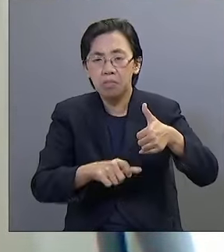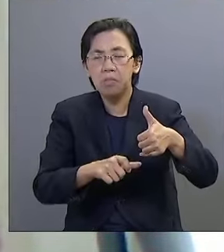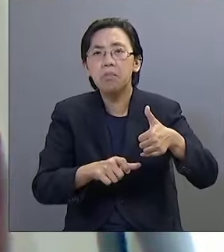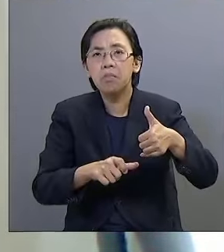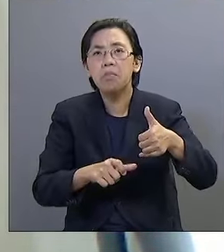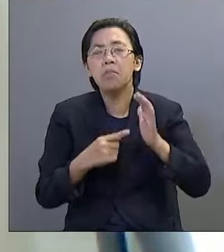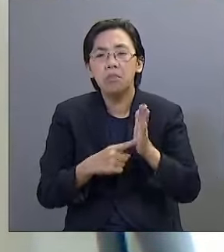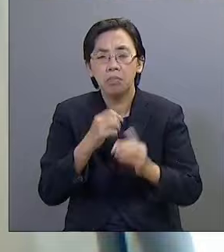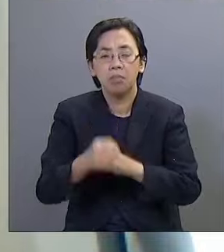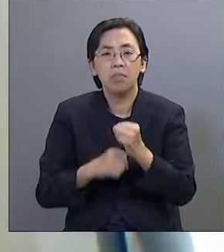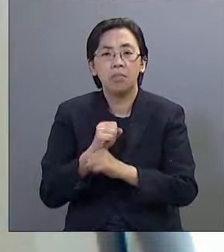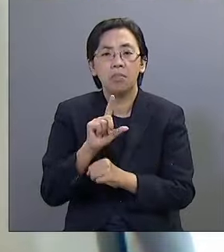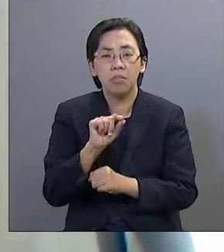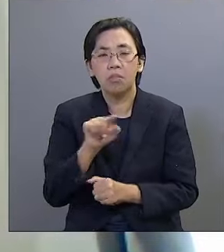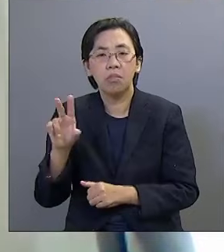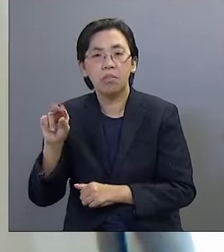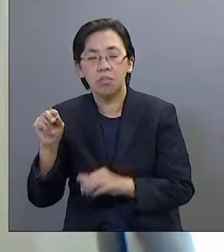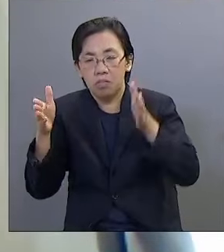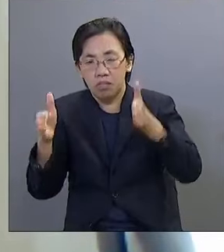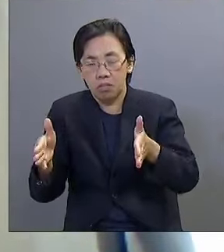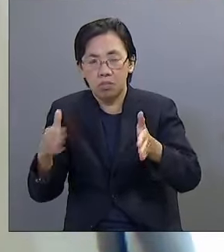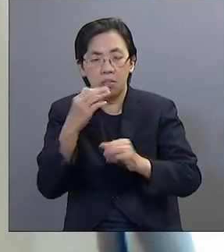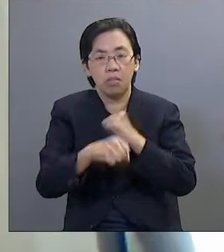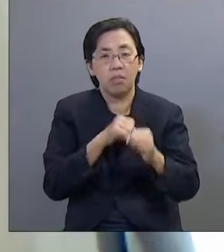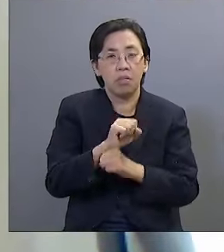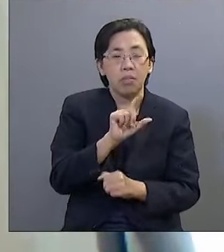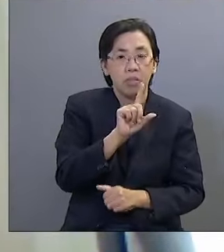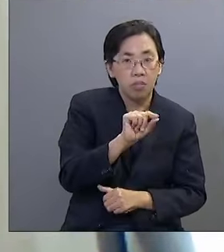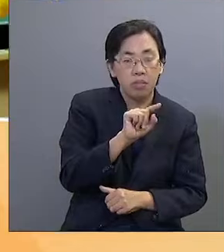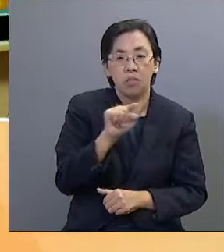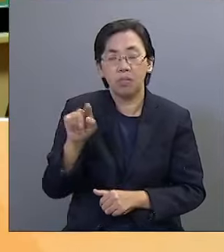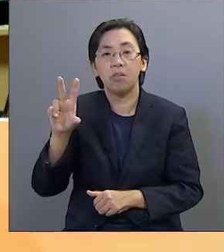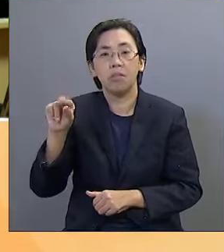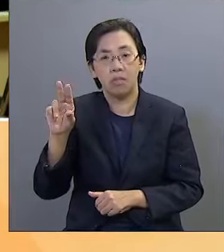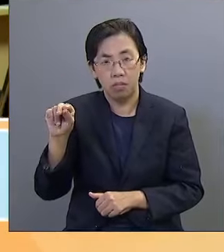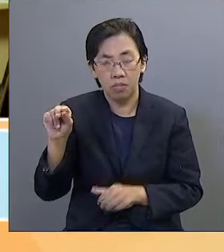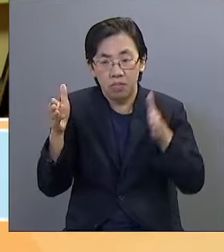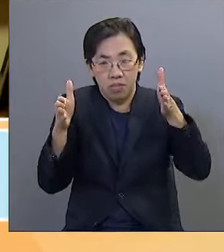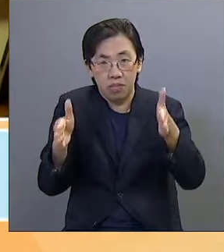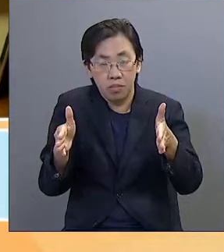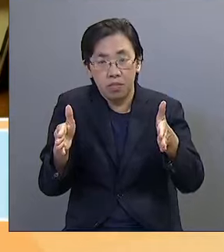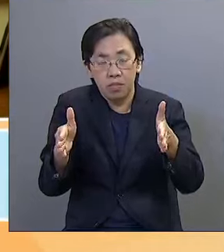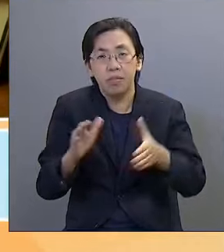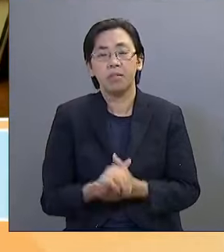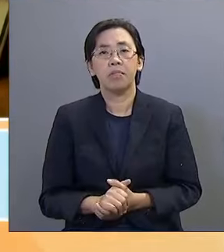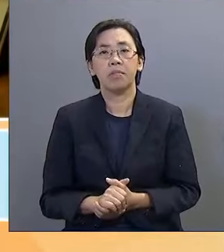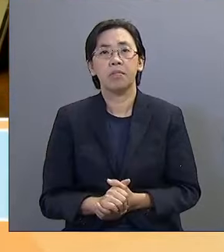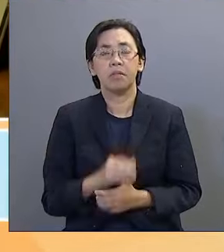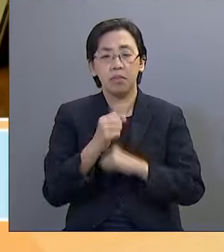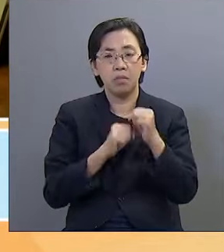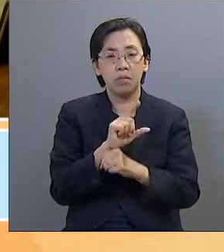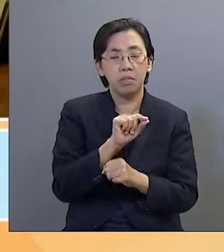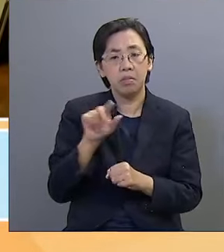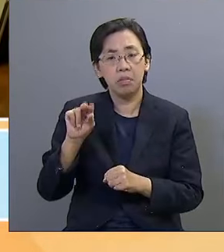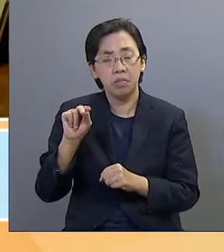ที่ตั้งแต่อายุ20-30นะครับช่วงวัย20-30ปีเนี่ยก็คือเป็นเรื่องของแบบเราดูแลสุขภ